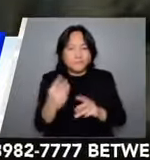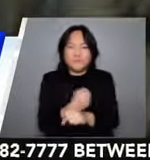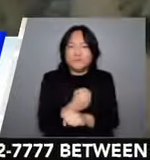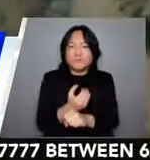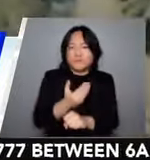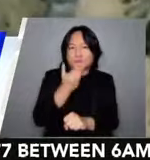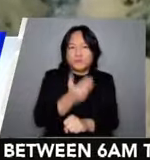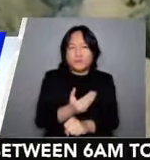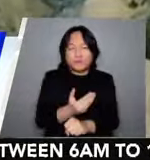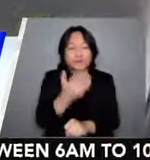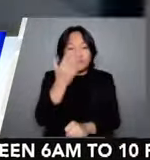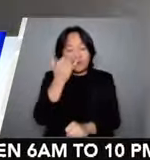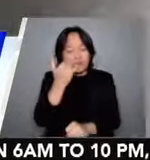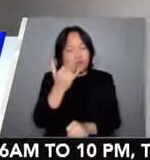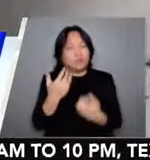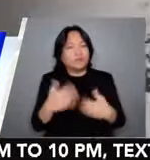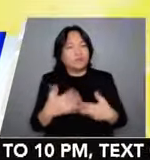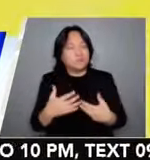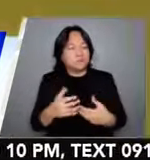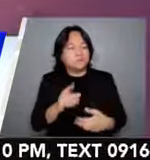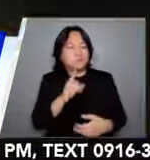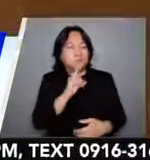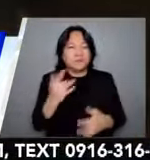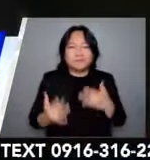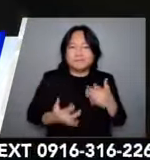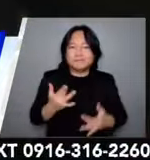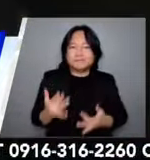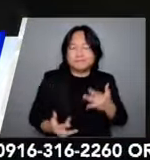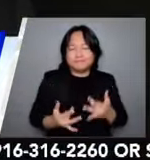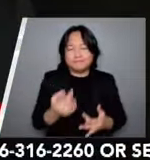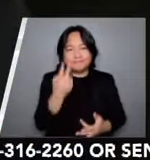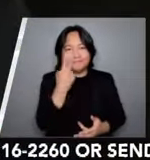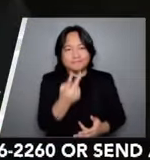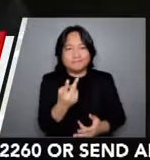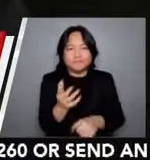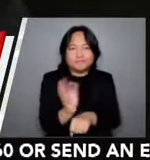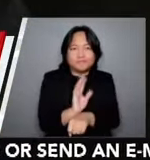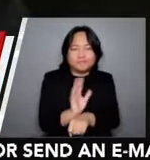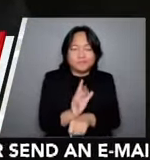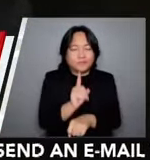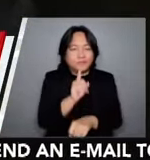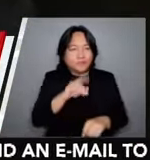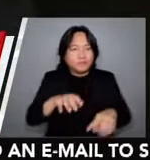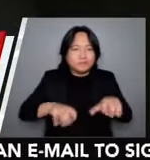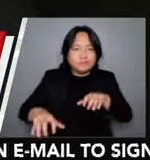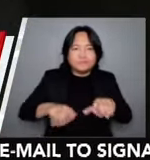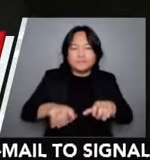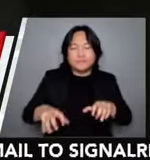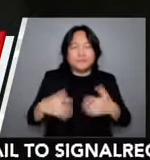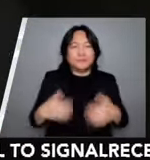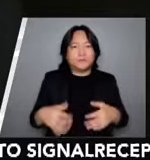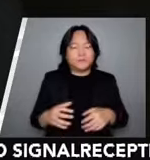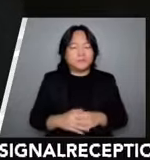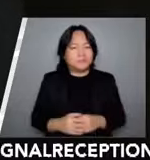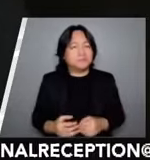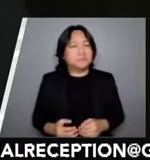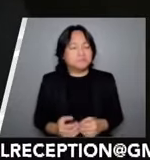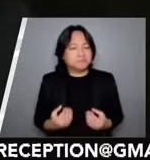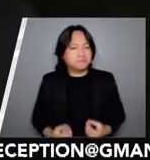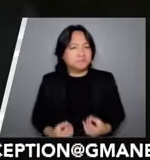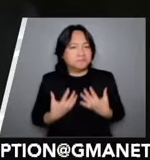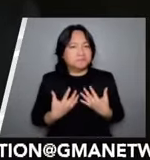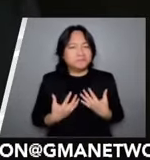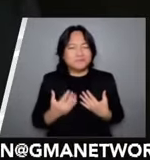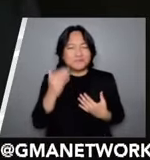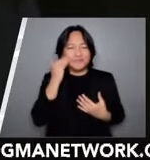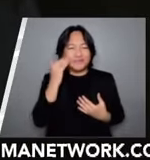mas kapanapanapik ang action scenes. Dahil nga action to, na-inspire na rin tayo sa mga naon ng action stars na nakita